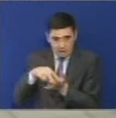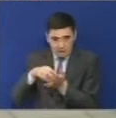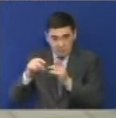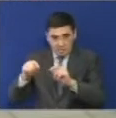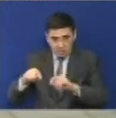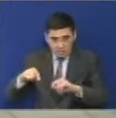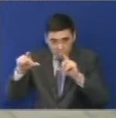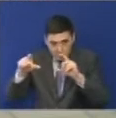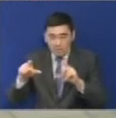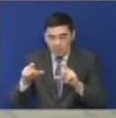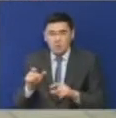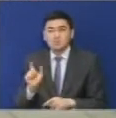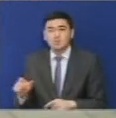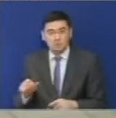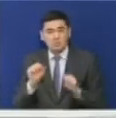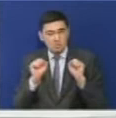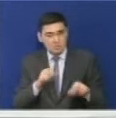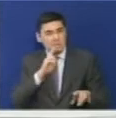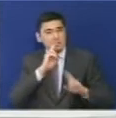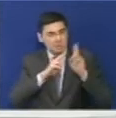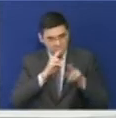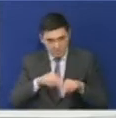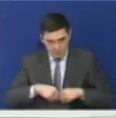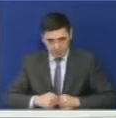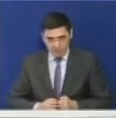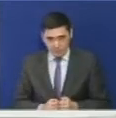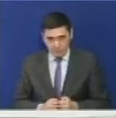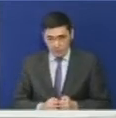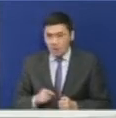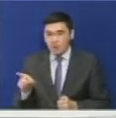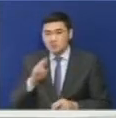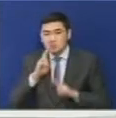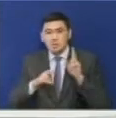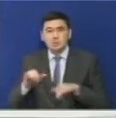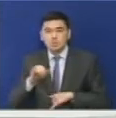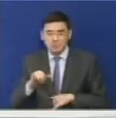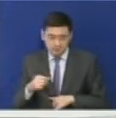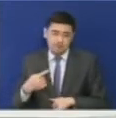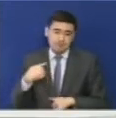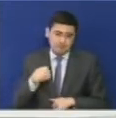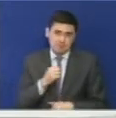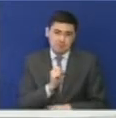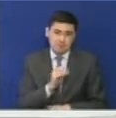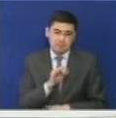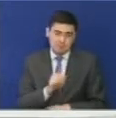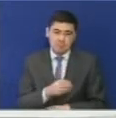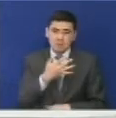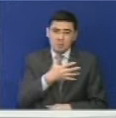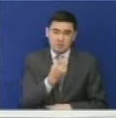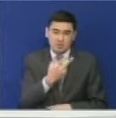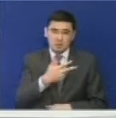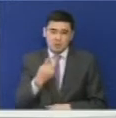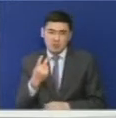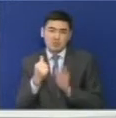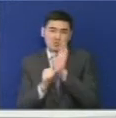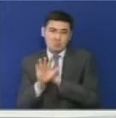кәсіпкерлік бөліміне өтінішпен жүгіне алады. Они могут обратиться к нам в Акимат. Олар бізге әкімшілікке 52, 32, 65